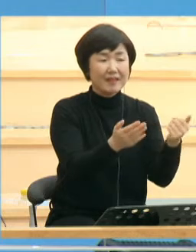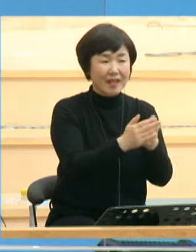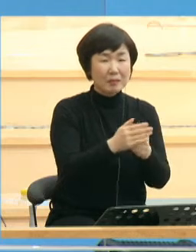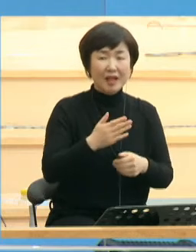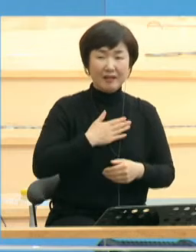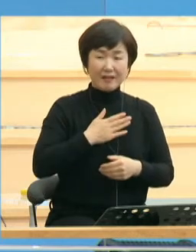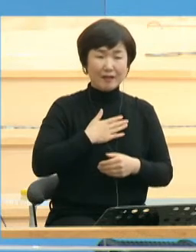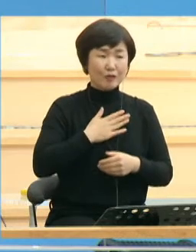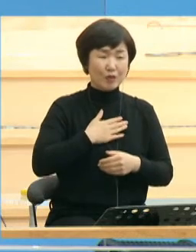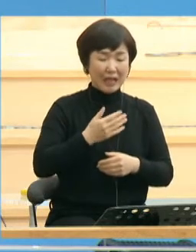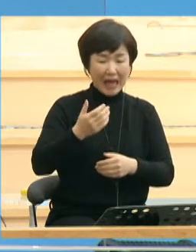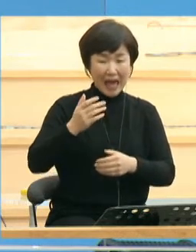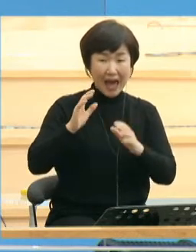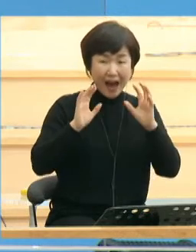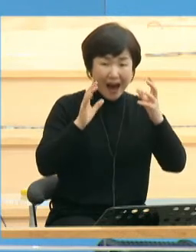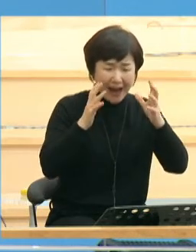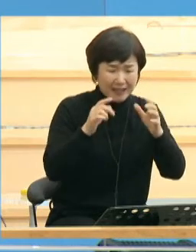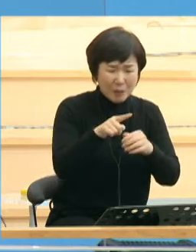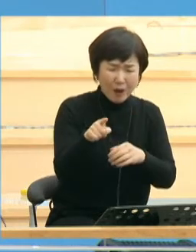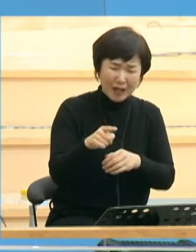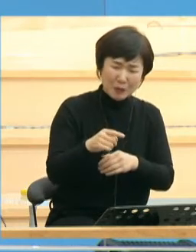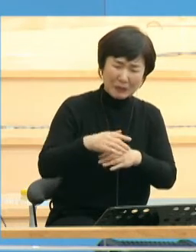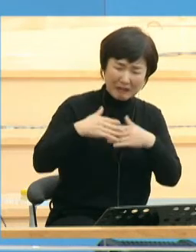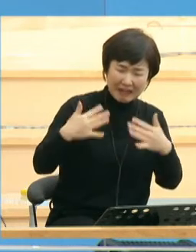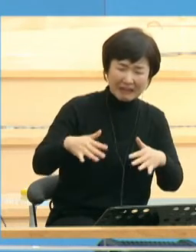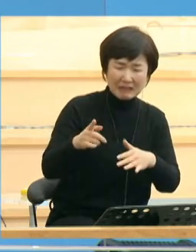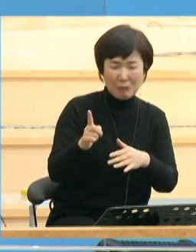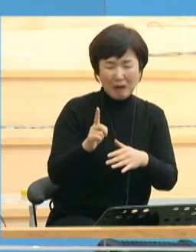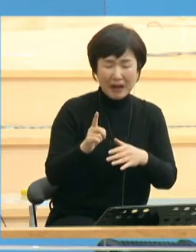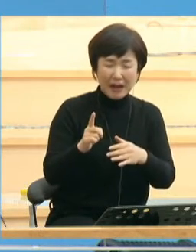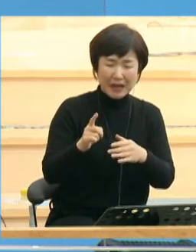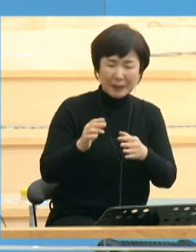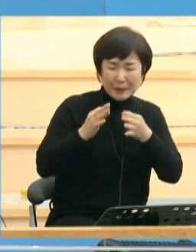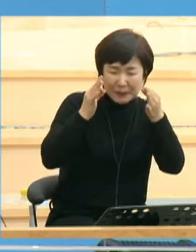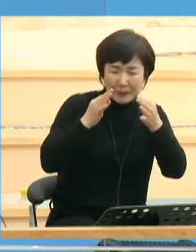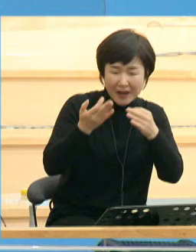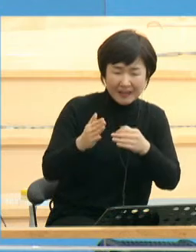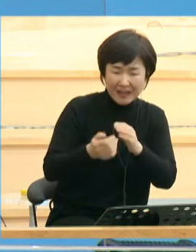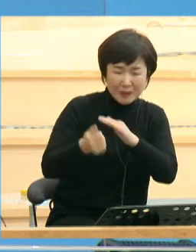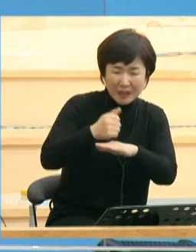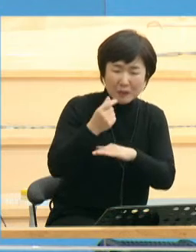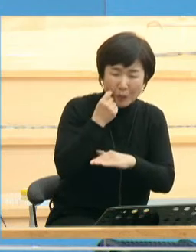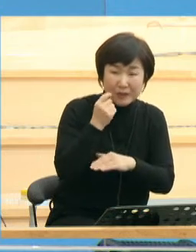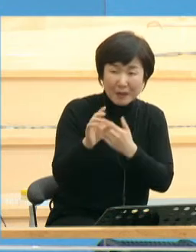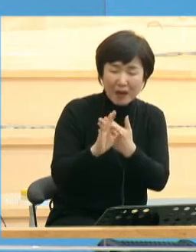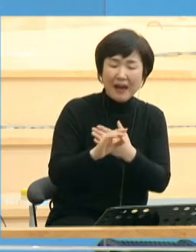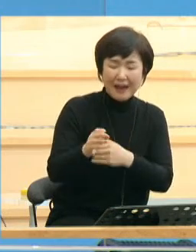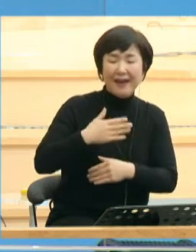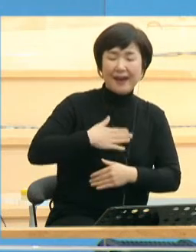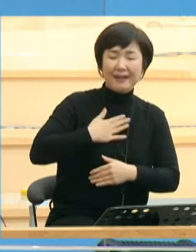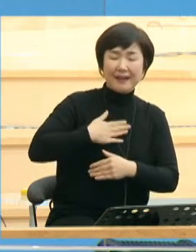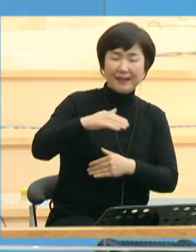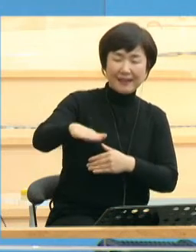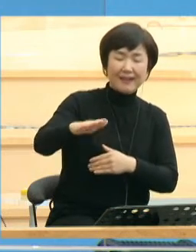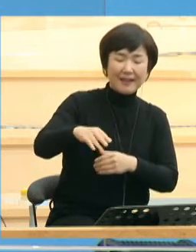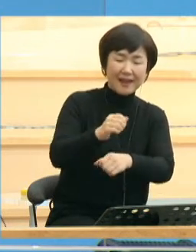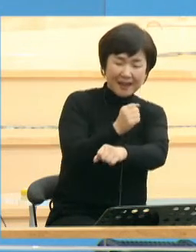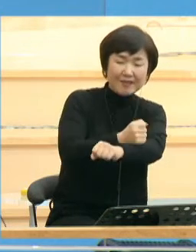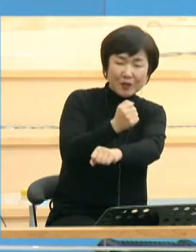자녀들이 이런 연약한 모습을 보면서 안타까움 연 뭐 이하 잔 참 했었다 참 그 마음으로 됐다 금마면 진짜 때